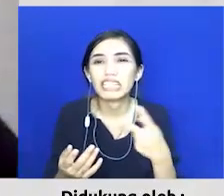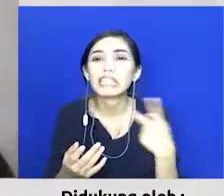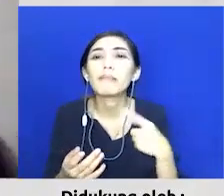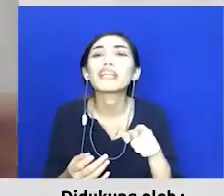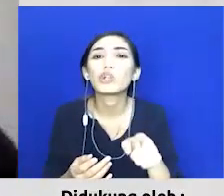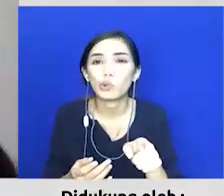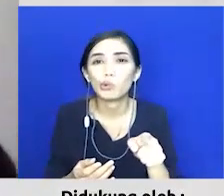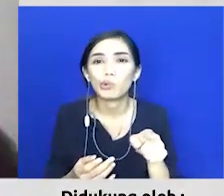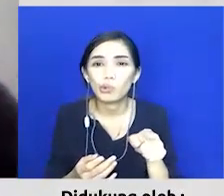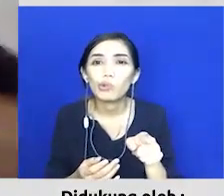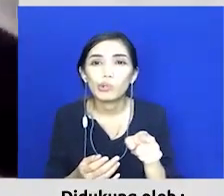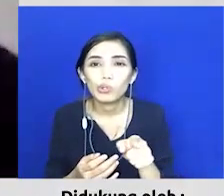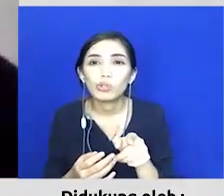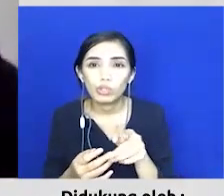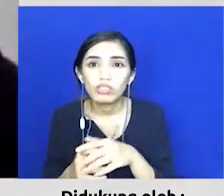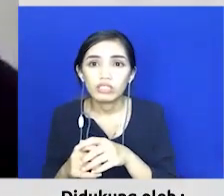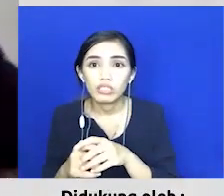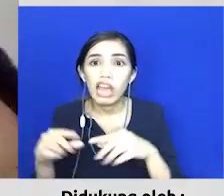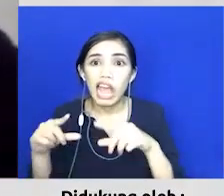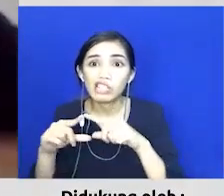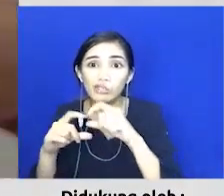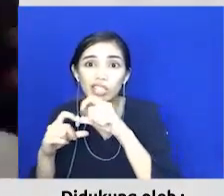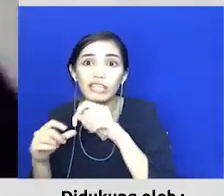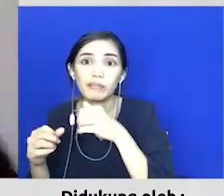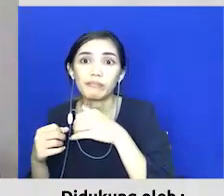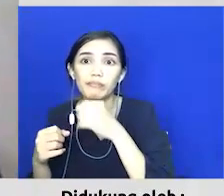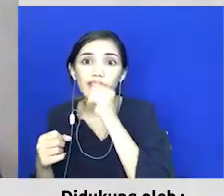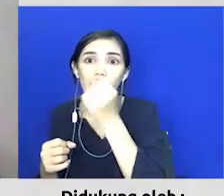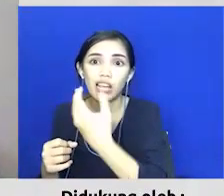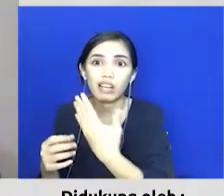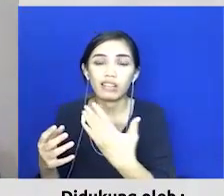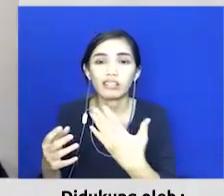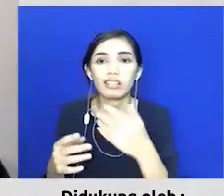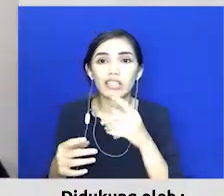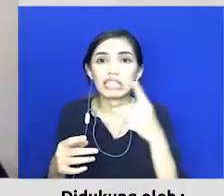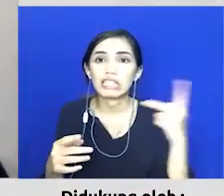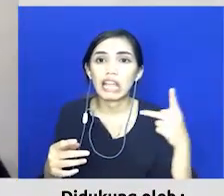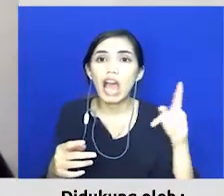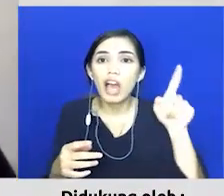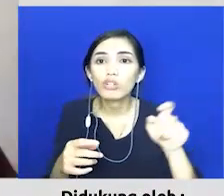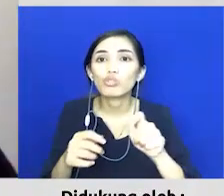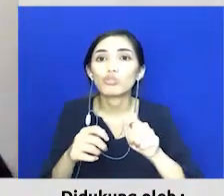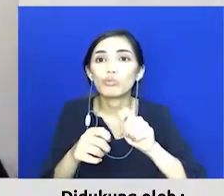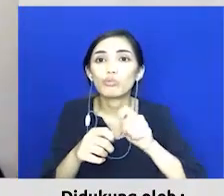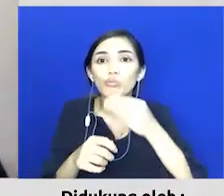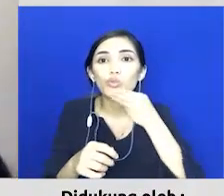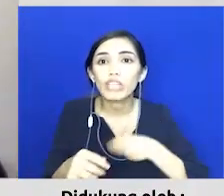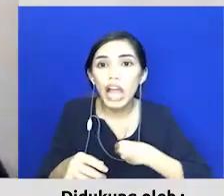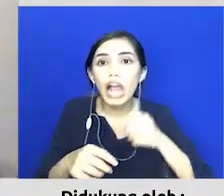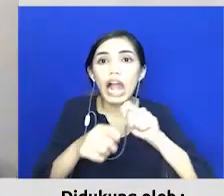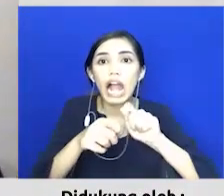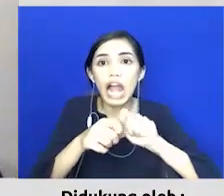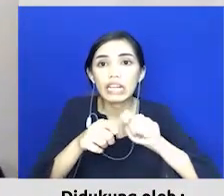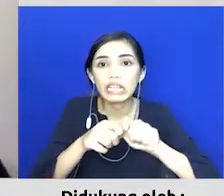besar, lebar, gigantis gagasannya, tapi juga bisa menyentuh orang banyak. Kenapa nggak boleh bisa